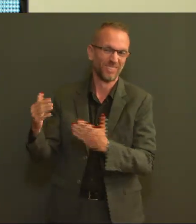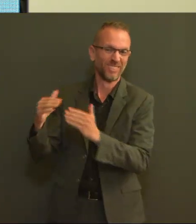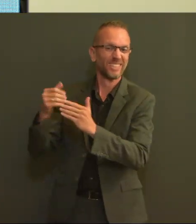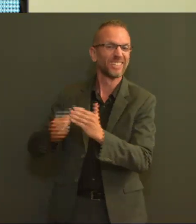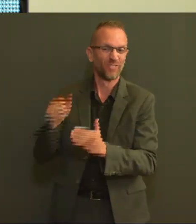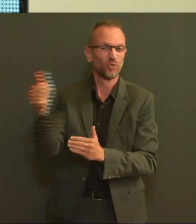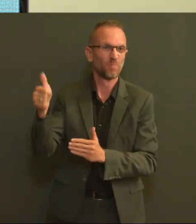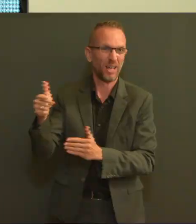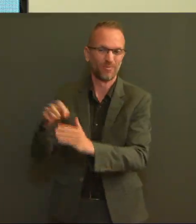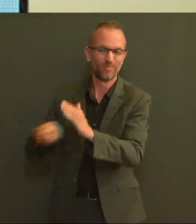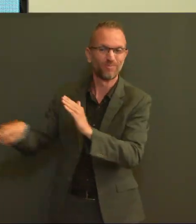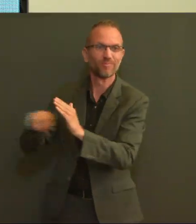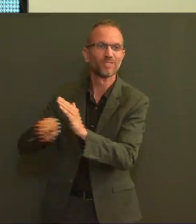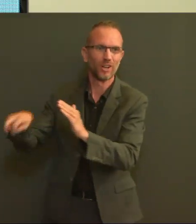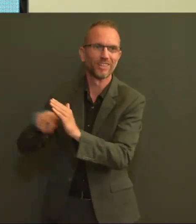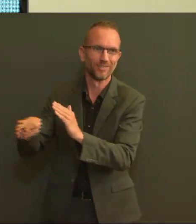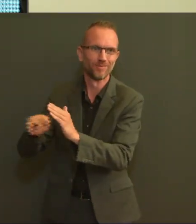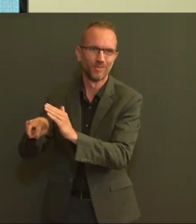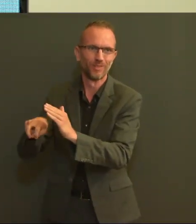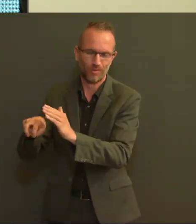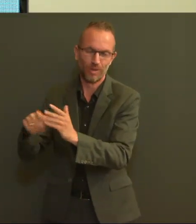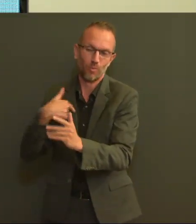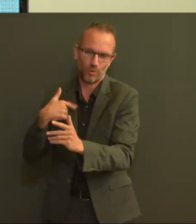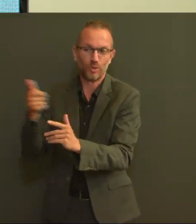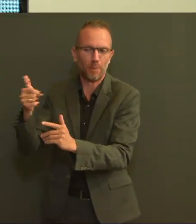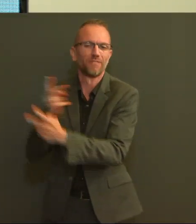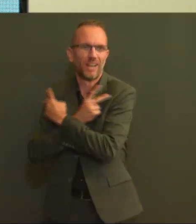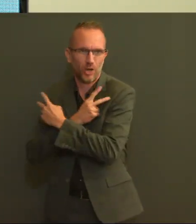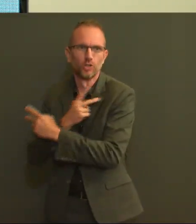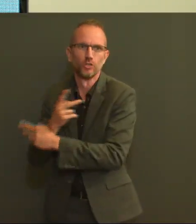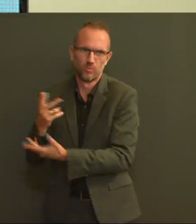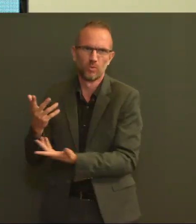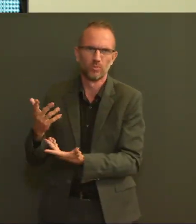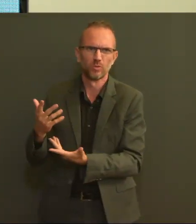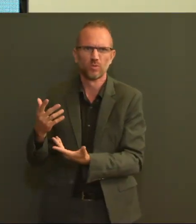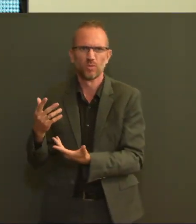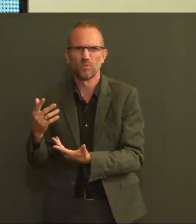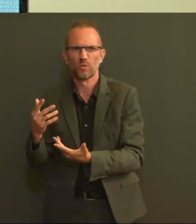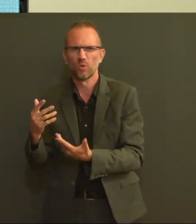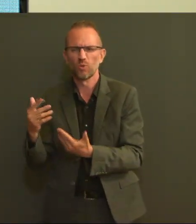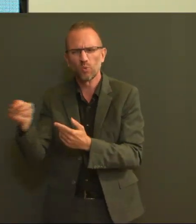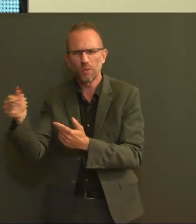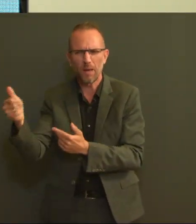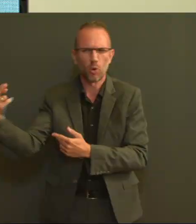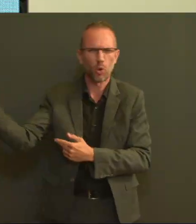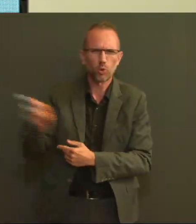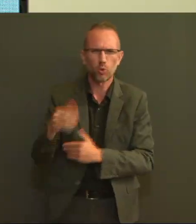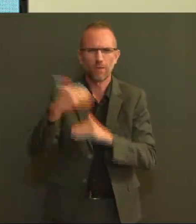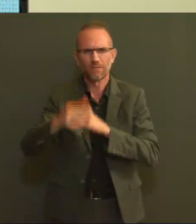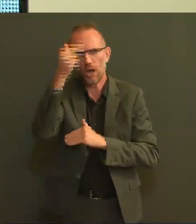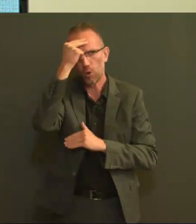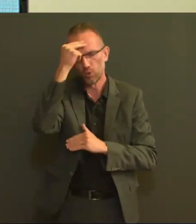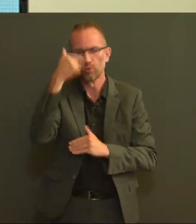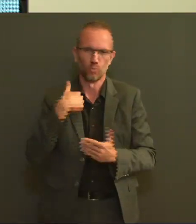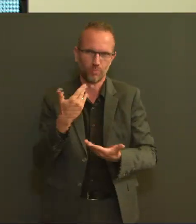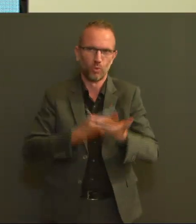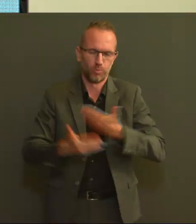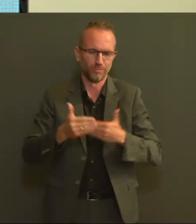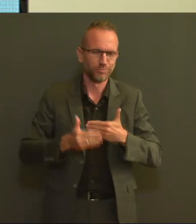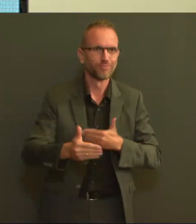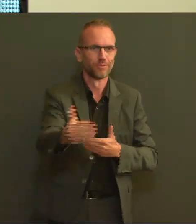septembre en pleine forme et tout bronzé. Cela étant dit, je vais vous présenter les chiffres du jour. Alors, au cours de